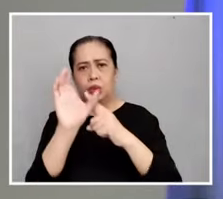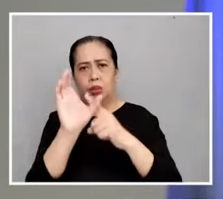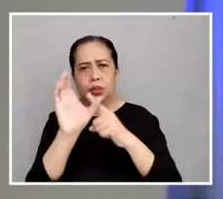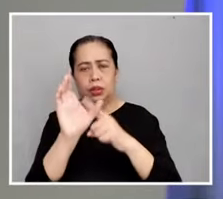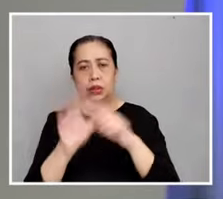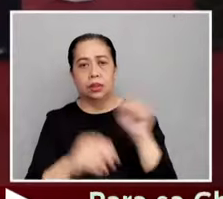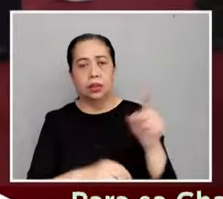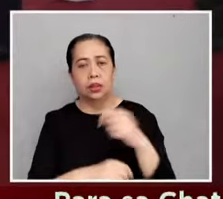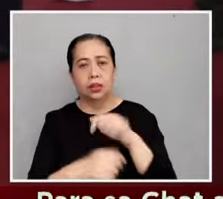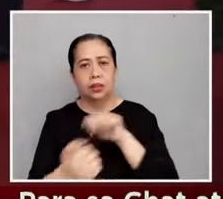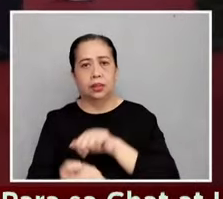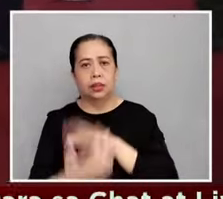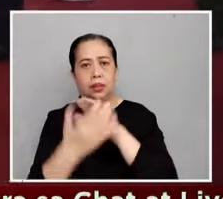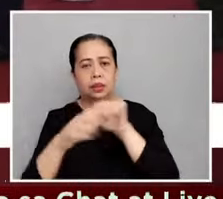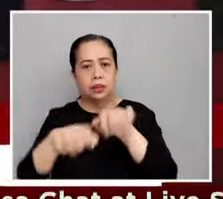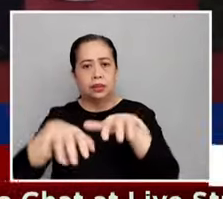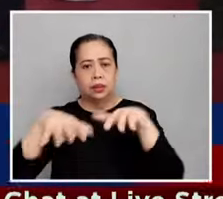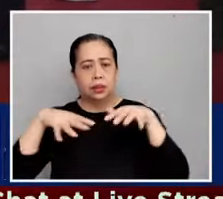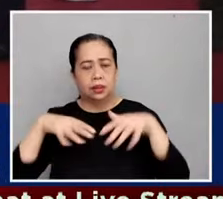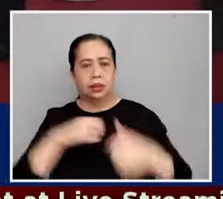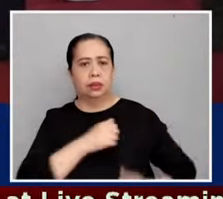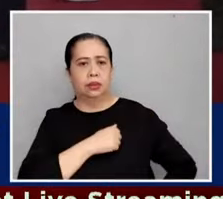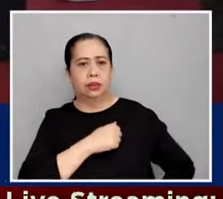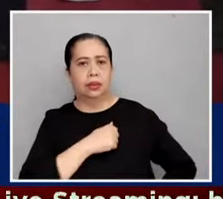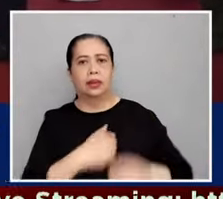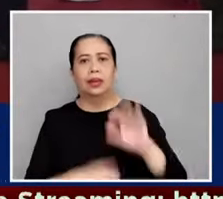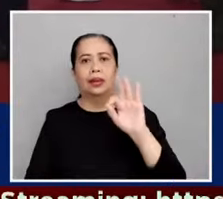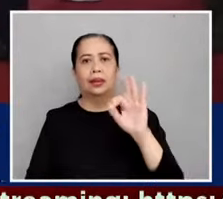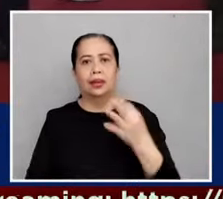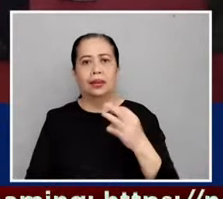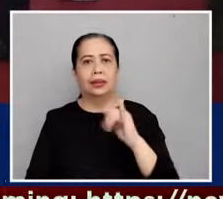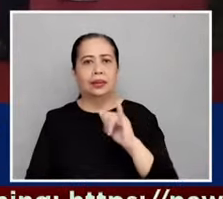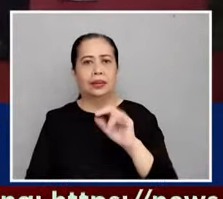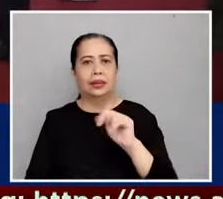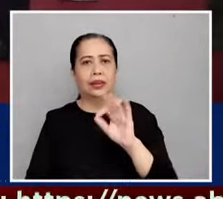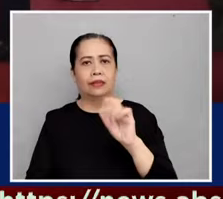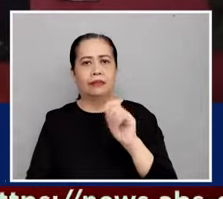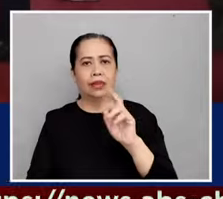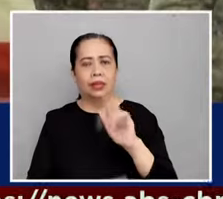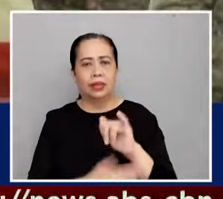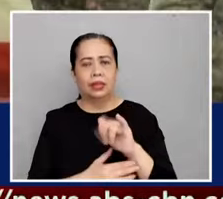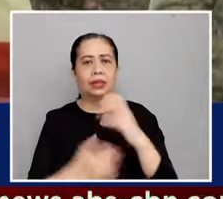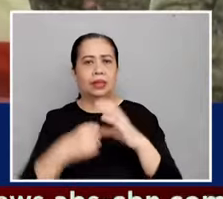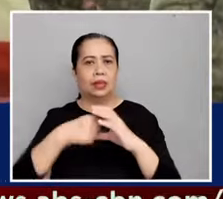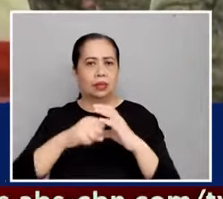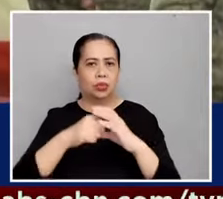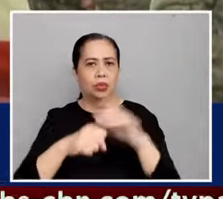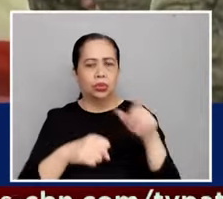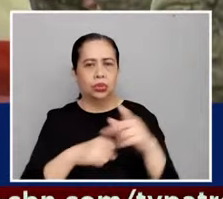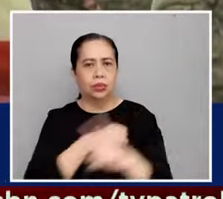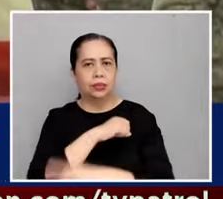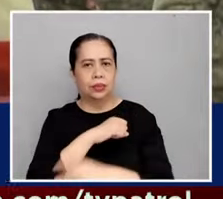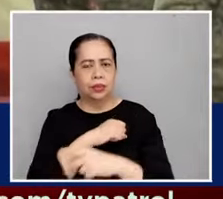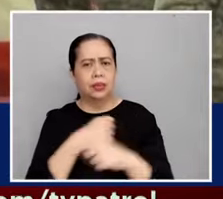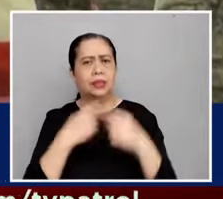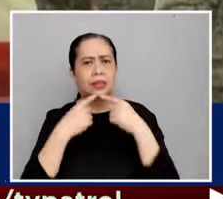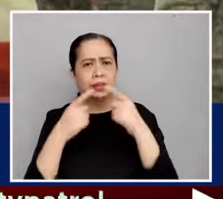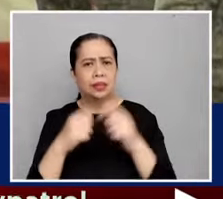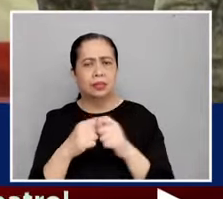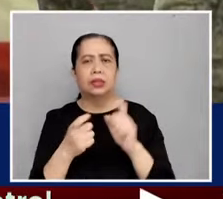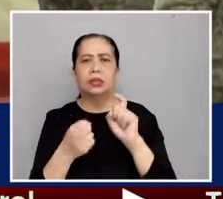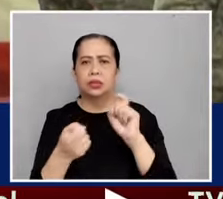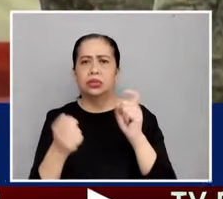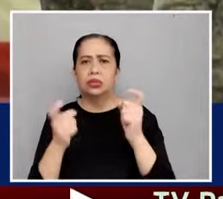kanyang pagharap sa mga tropa ng 9th Infantry Division sa Camarines Sur, sinabi ng Pangulo na nagbabago na